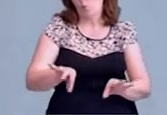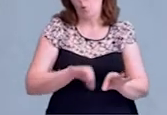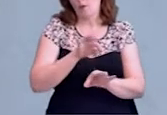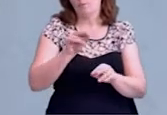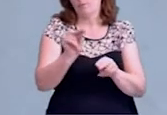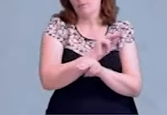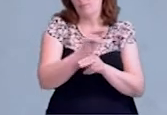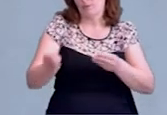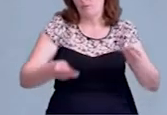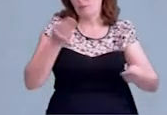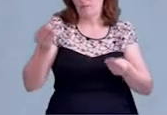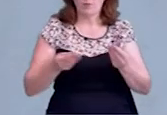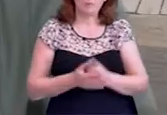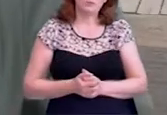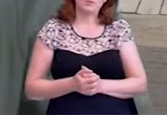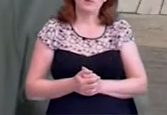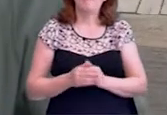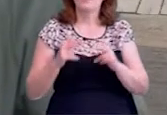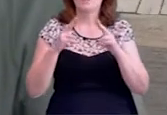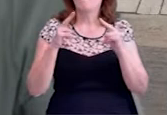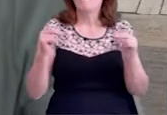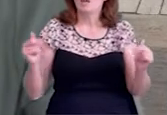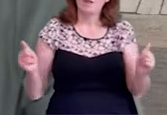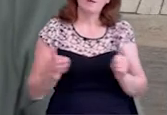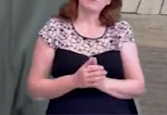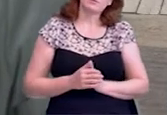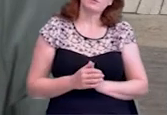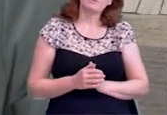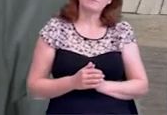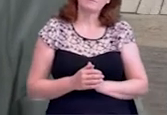закінчувати реставрацію цього об'єкту. Палац